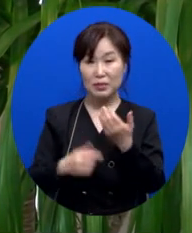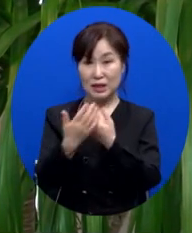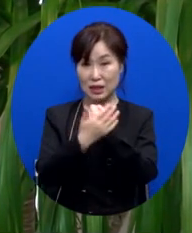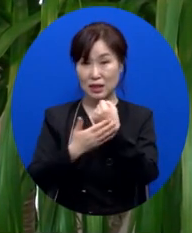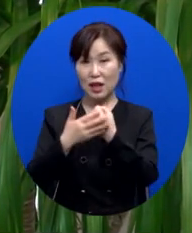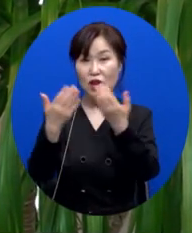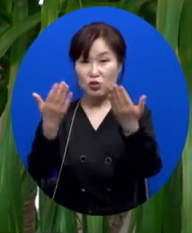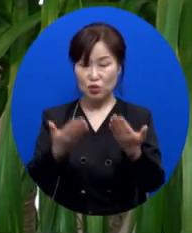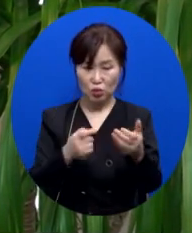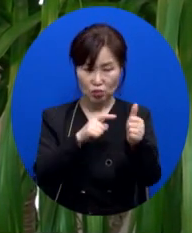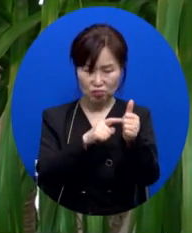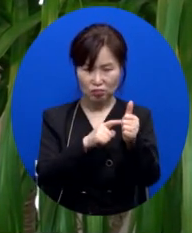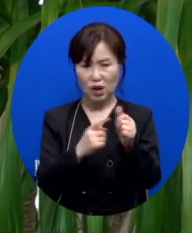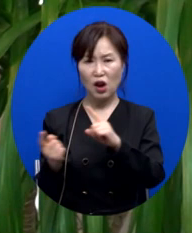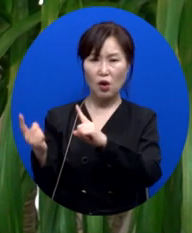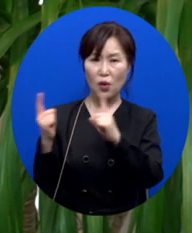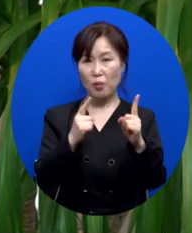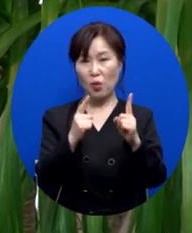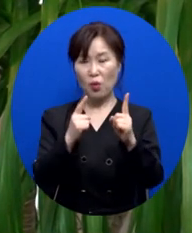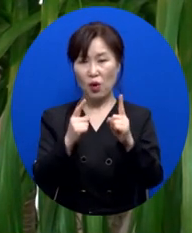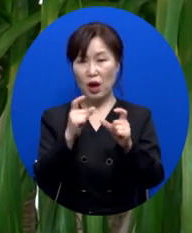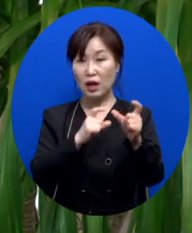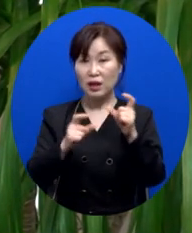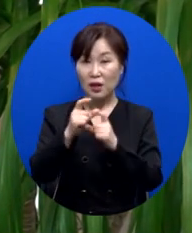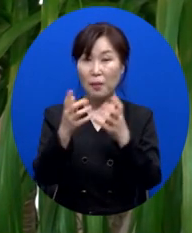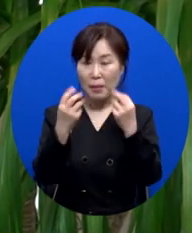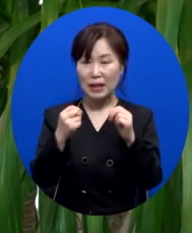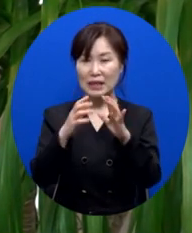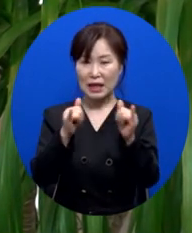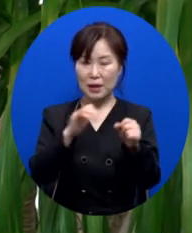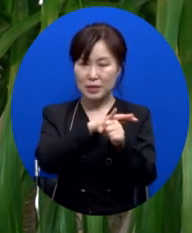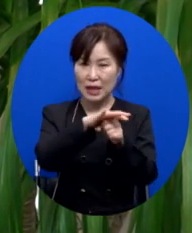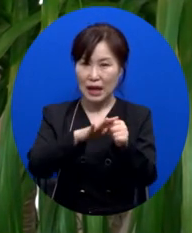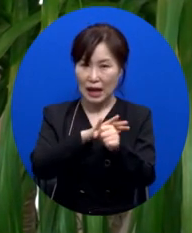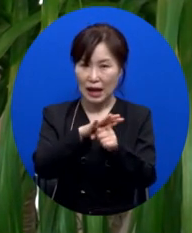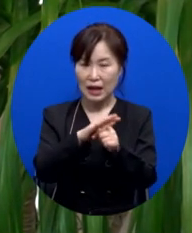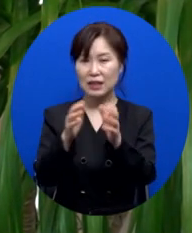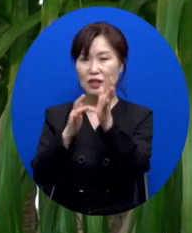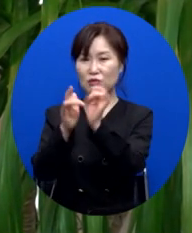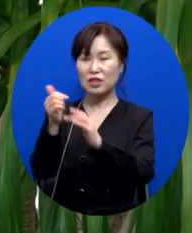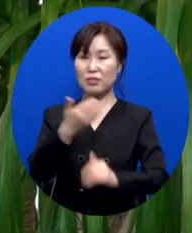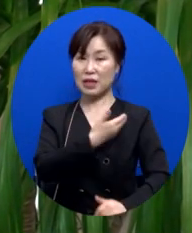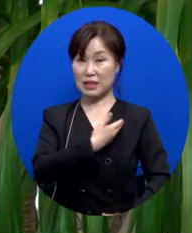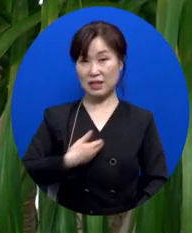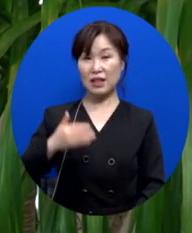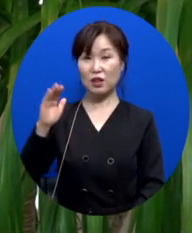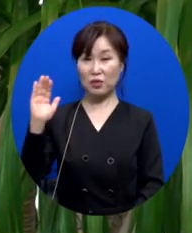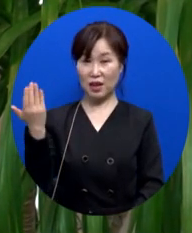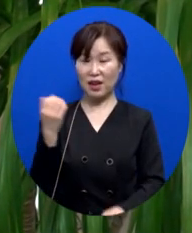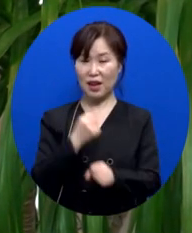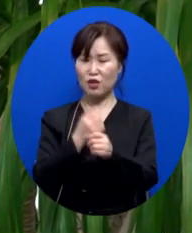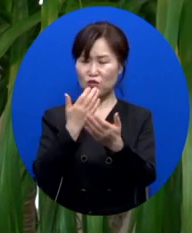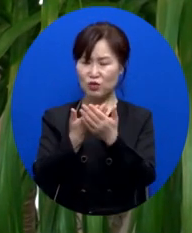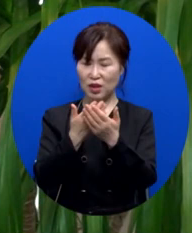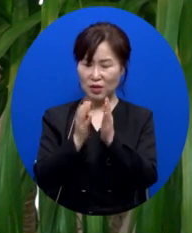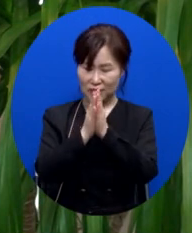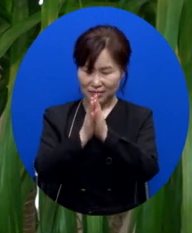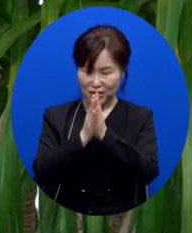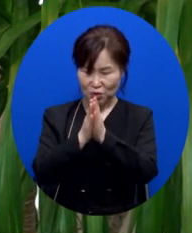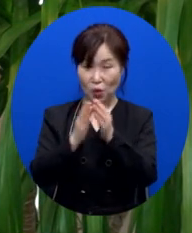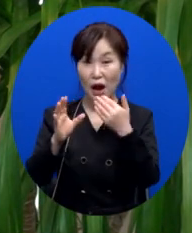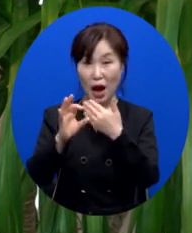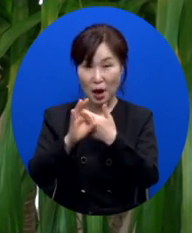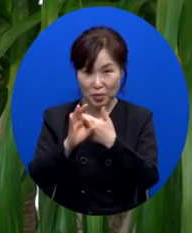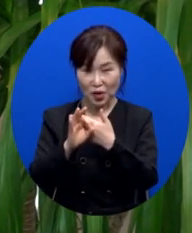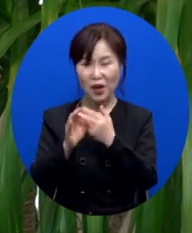건강해진 다음에 수많은 이들을 사랑하는 참 훌륭한 예수님의 제자가 되게 해주세요 그러면 기도는